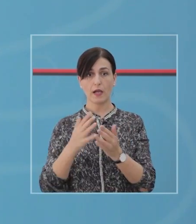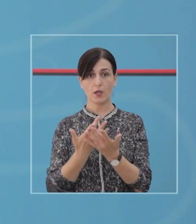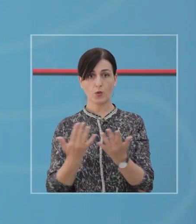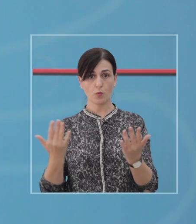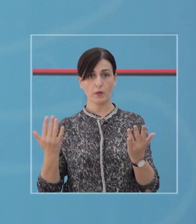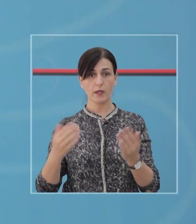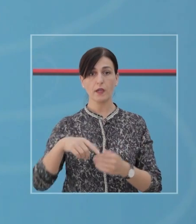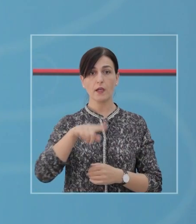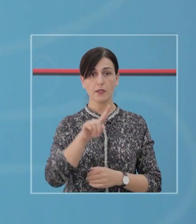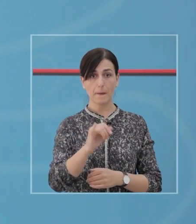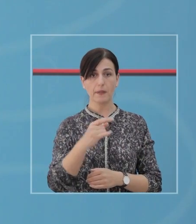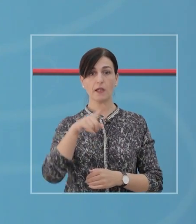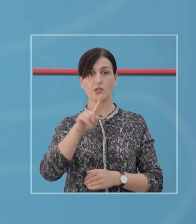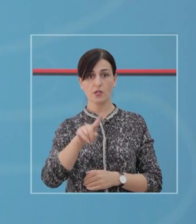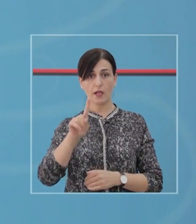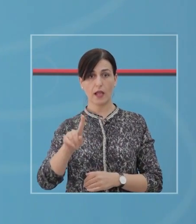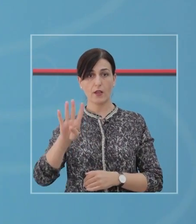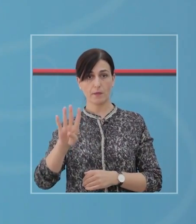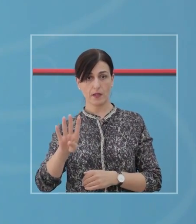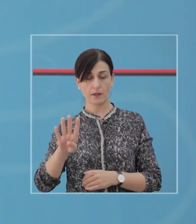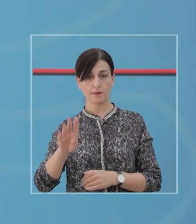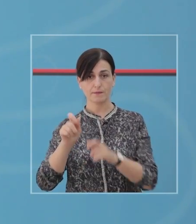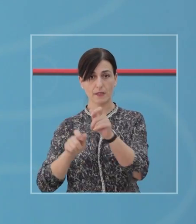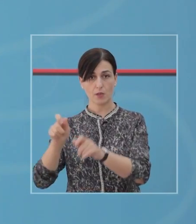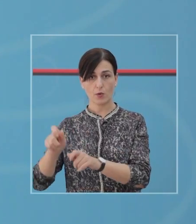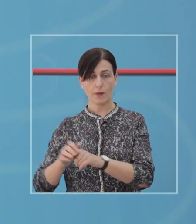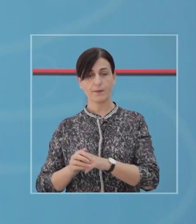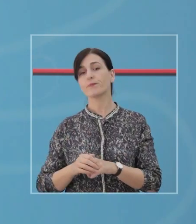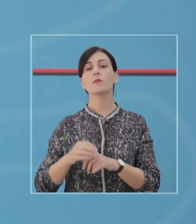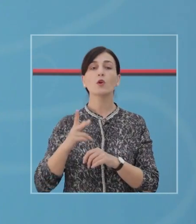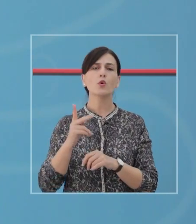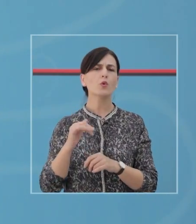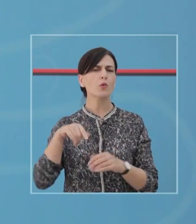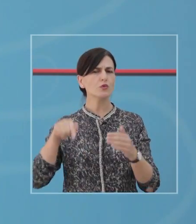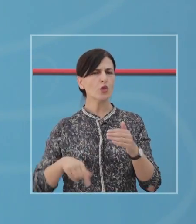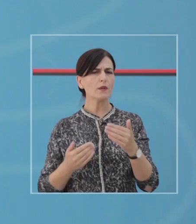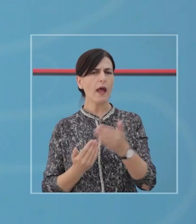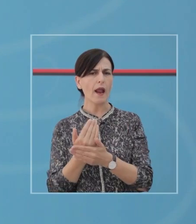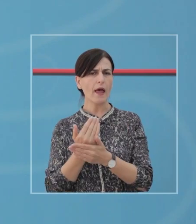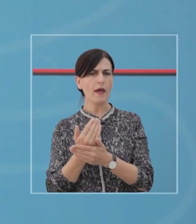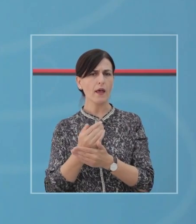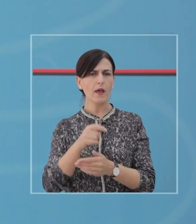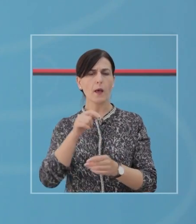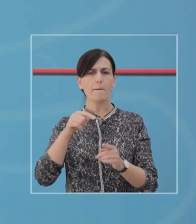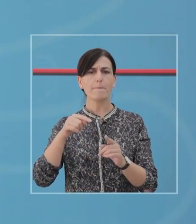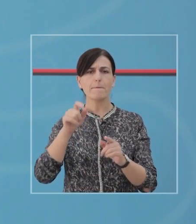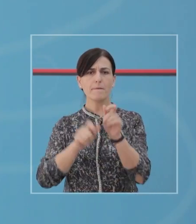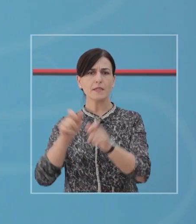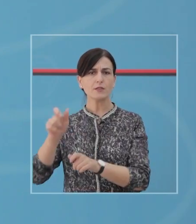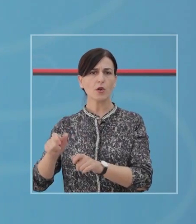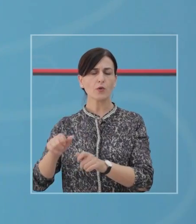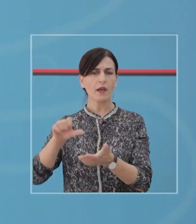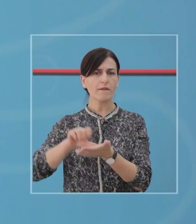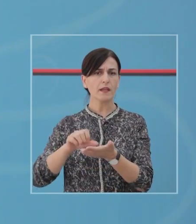shëruarve është 1114. Shpërndarja gjeografike e rasteve të identifikuara pozitive në 24 orët e